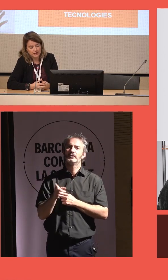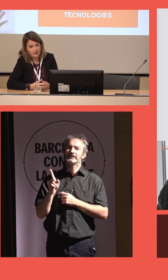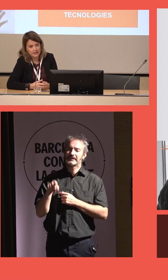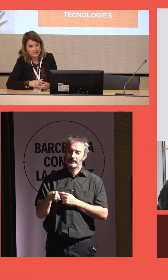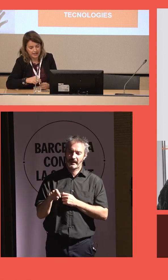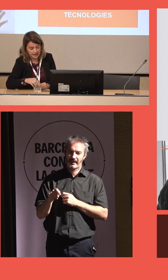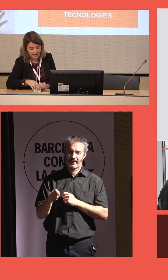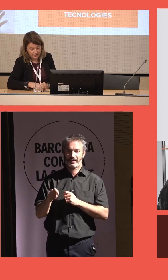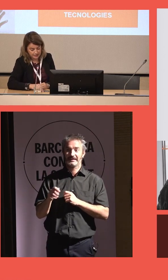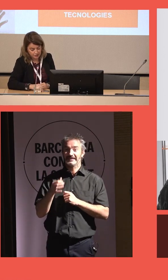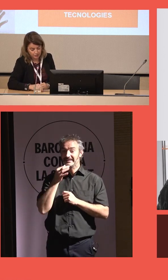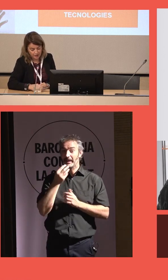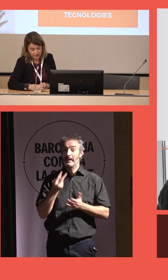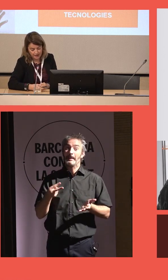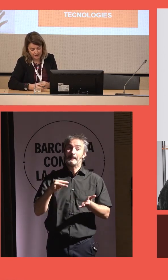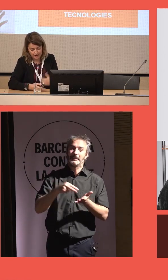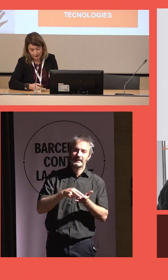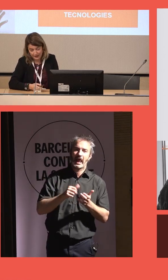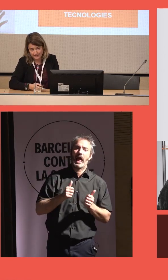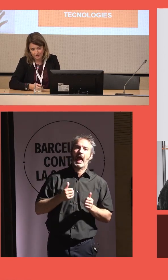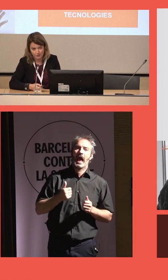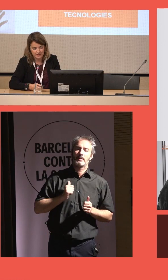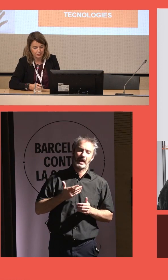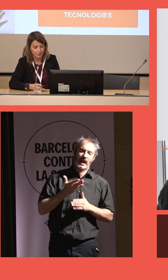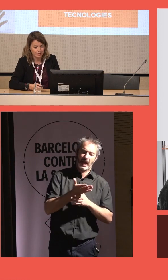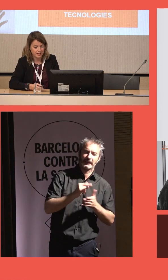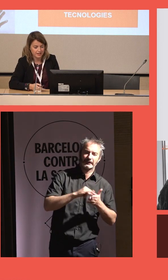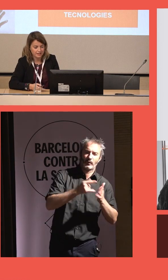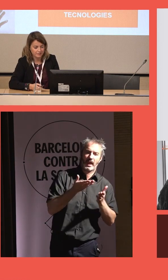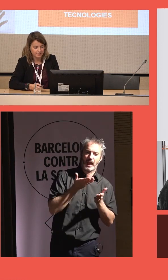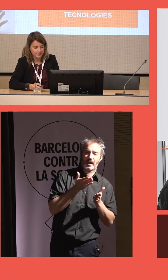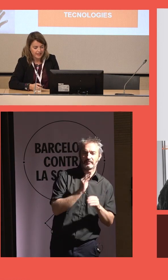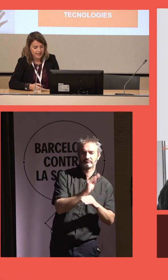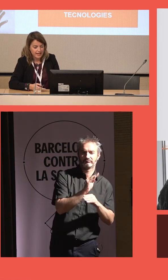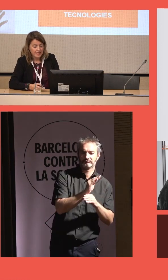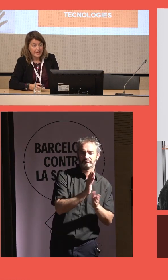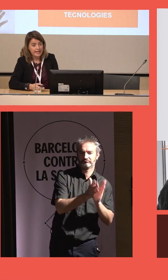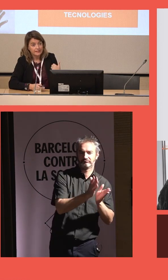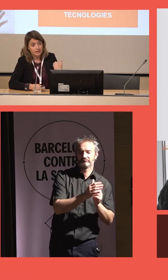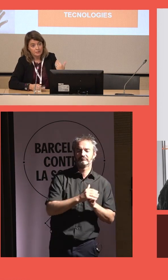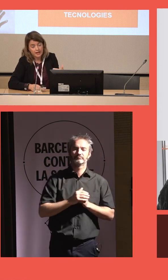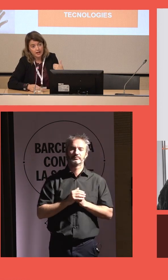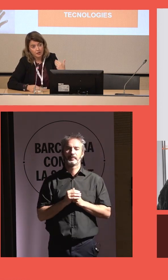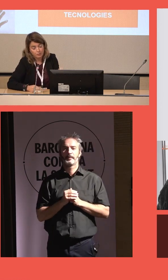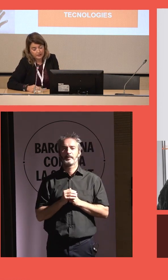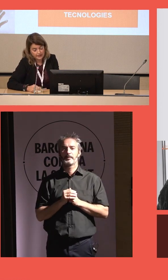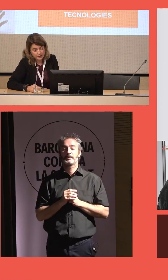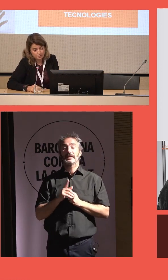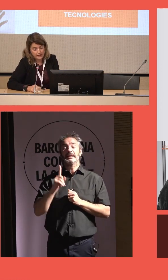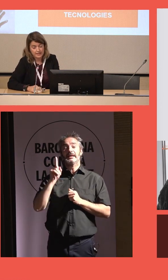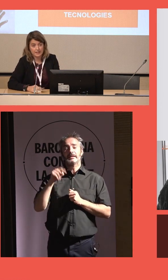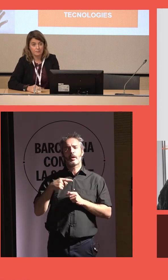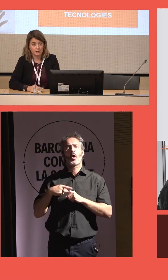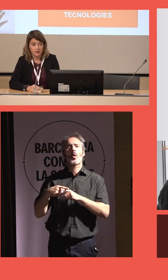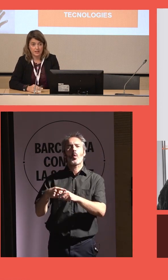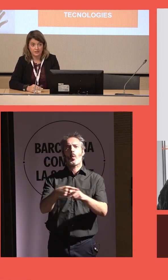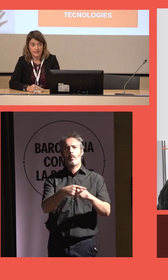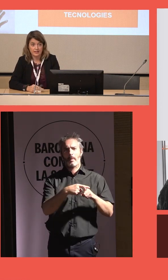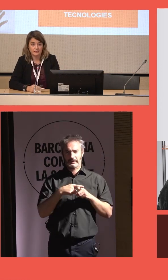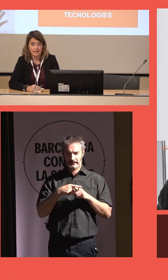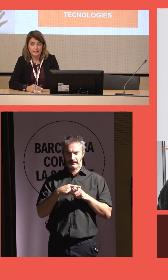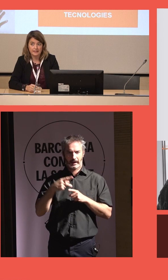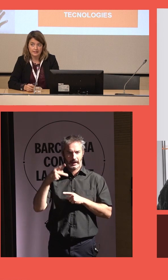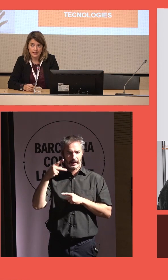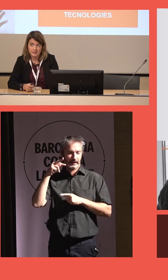sobretot quan és presencial els ajudem amb aquestes noves tecnologies i també a compartir experiències amb persones